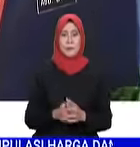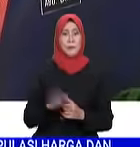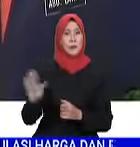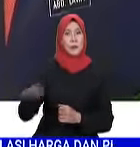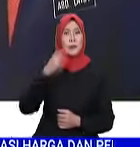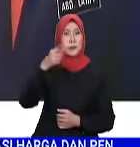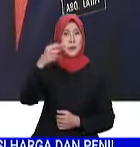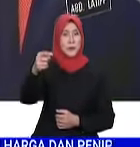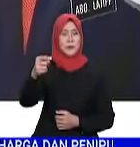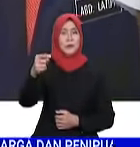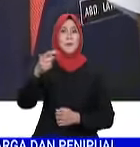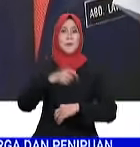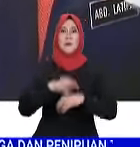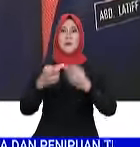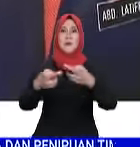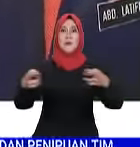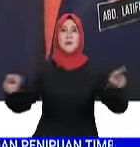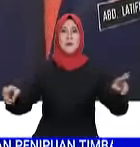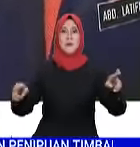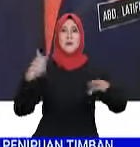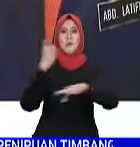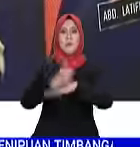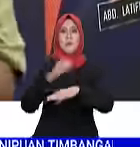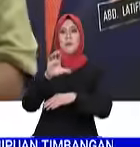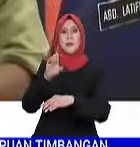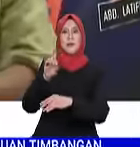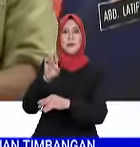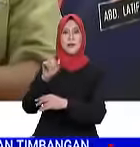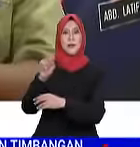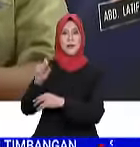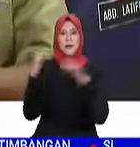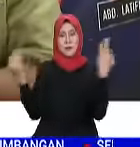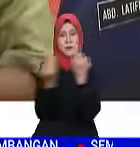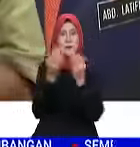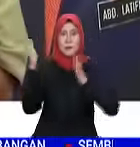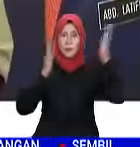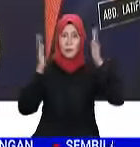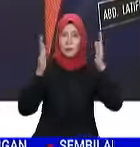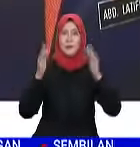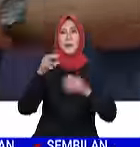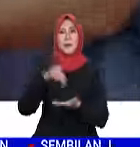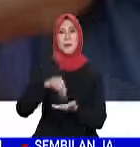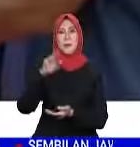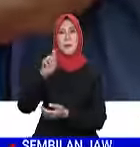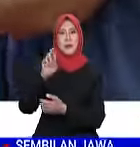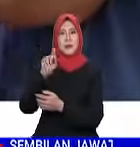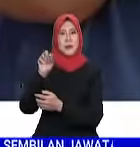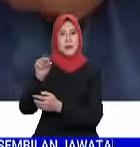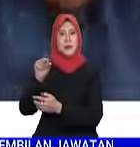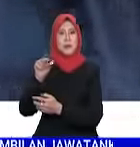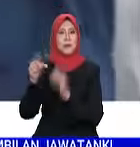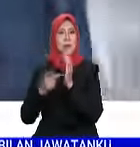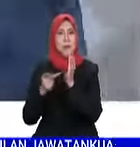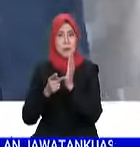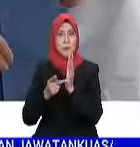Beliau berkata demikian semasa merasmikan penubuhan CDERT Keluarga Malaysia Parlimen Mersing di Politeknik Mersing. Dan dalam pada